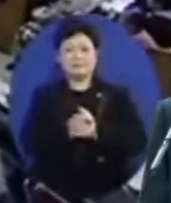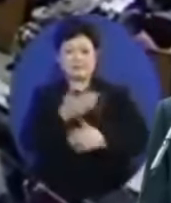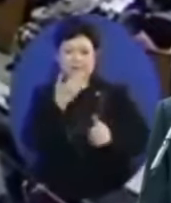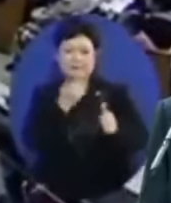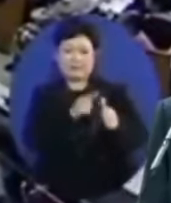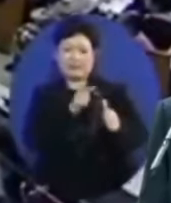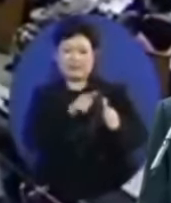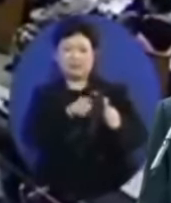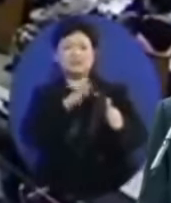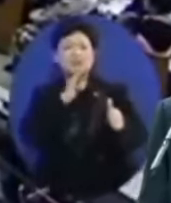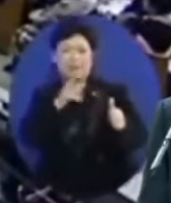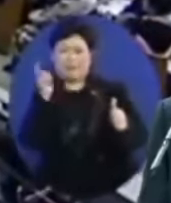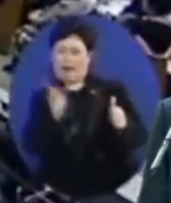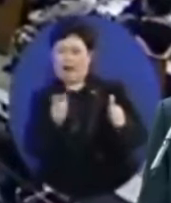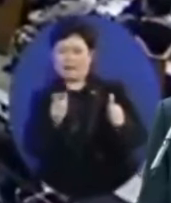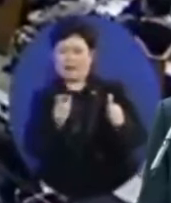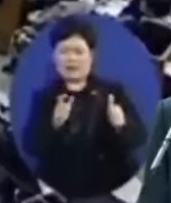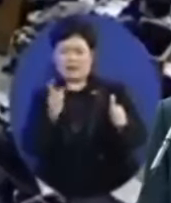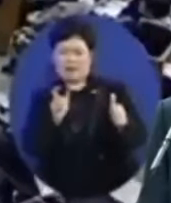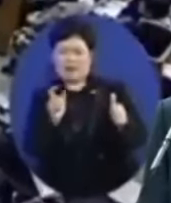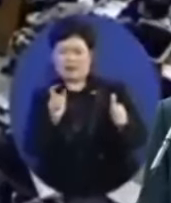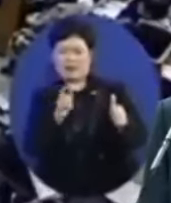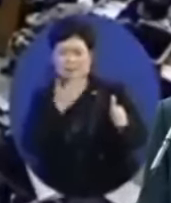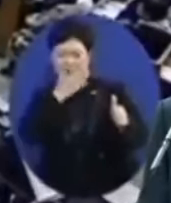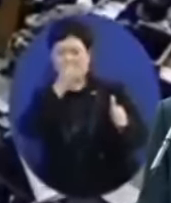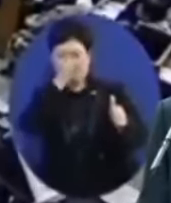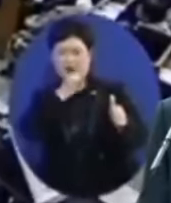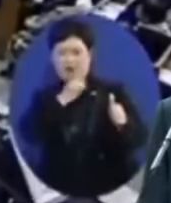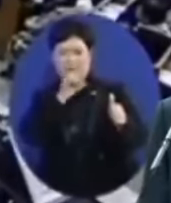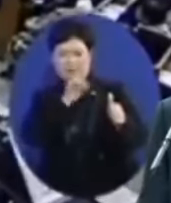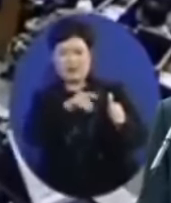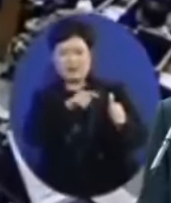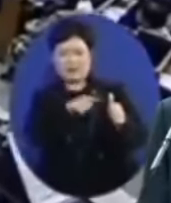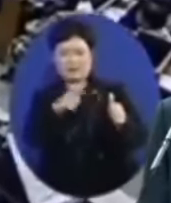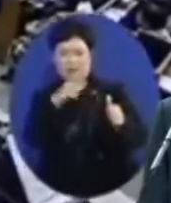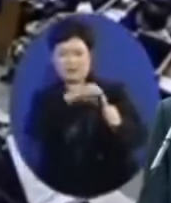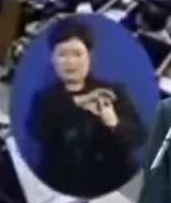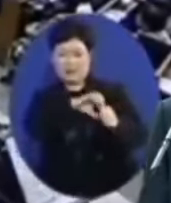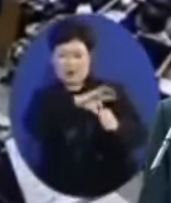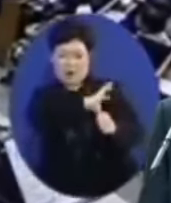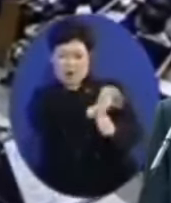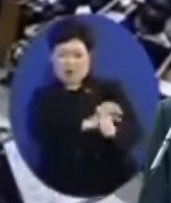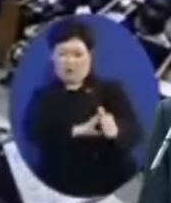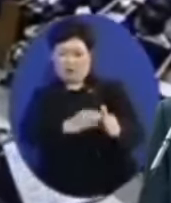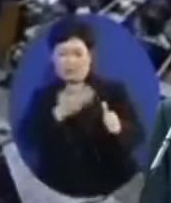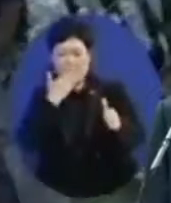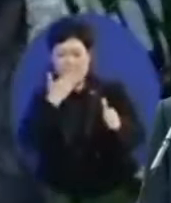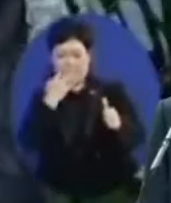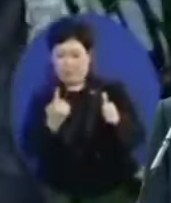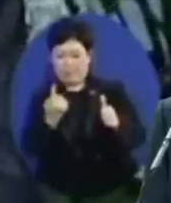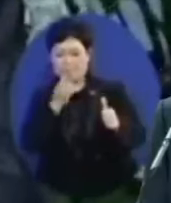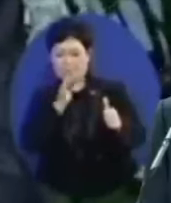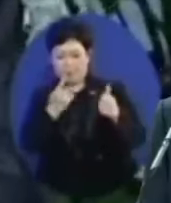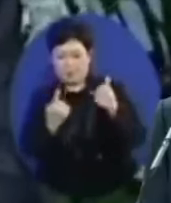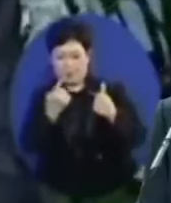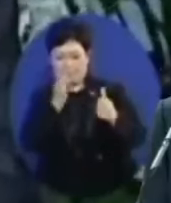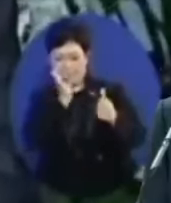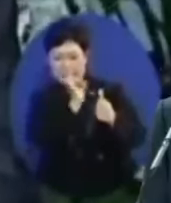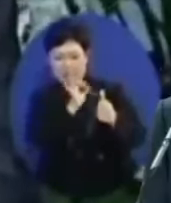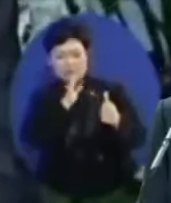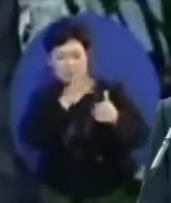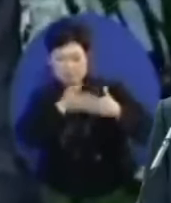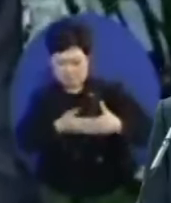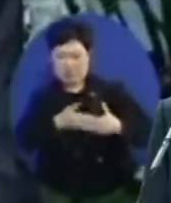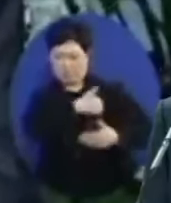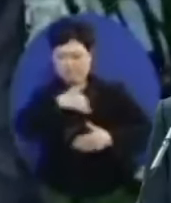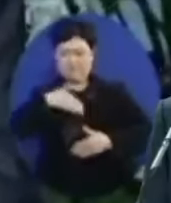당신은 굉장히 강하다. 당신은 할 수 있다. 당신 근육을 보니까 훨씬 더 무거운 것을 짊어질 수